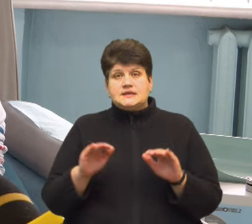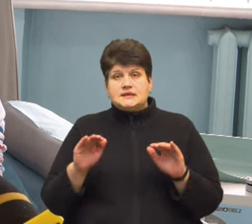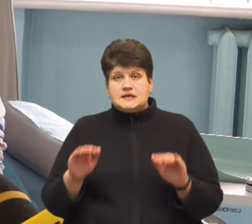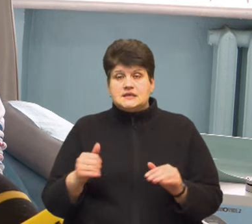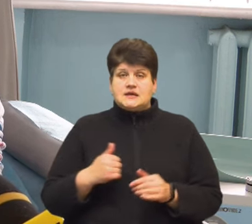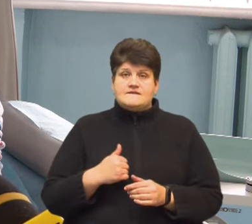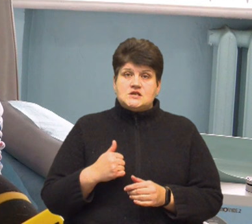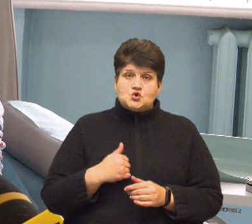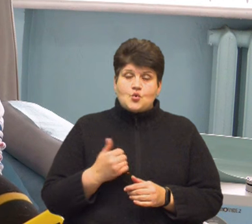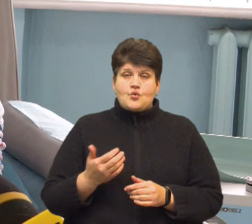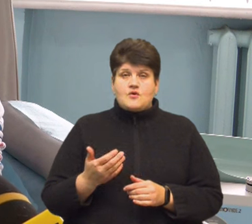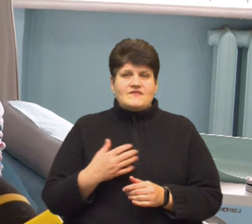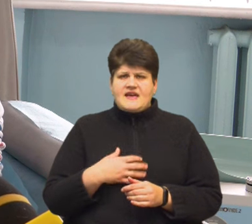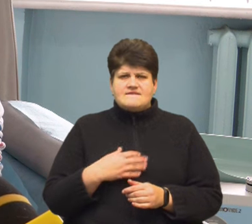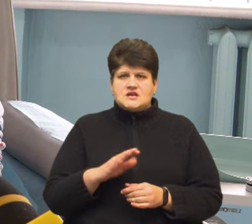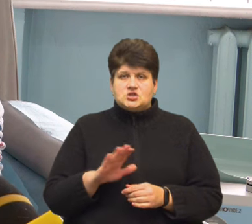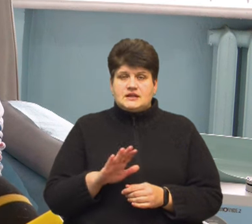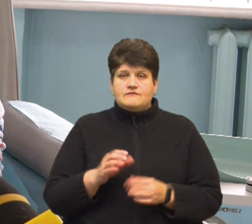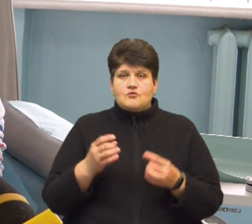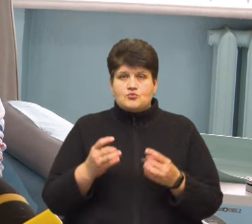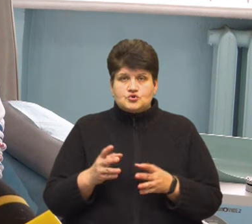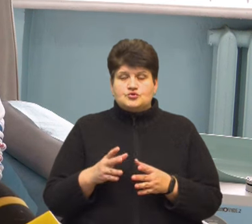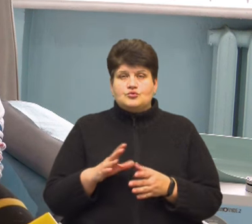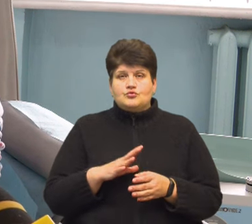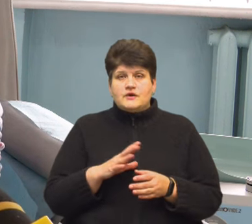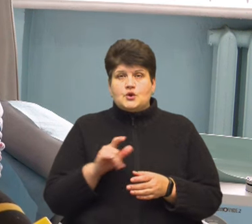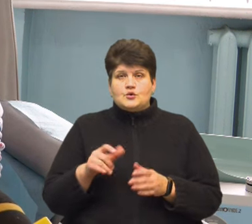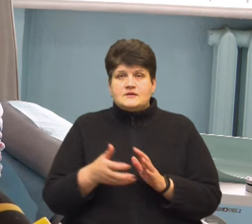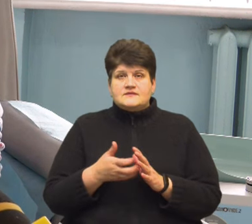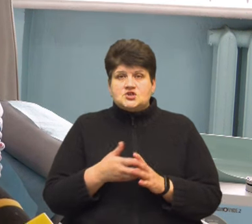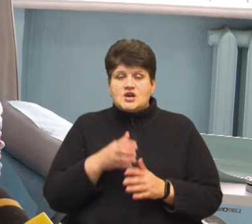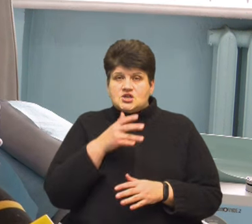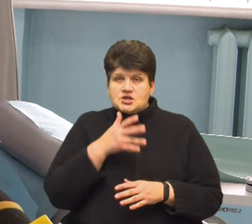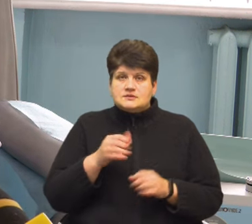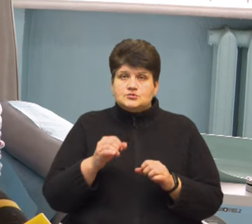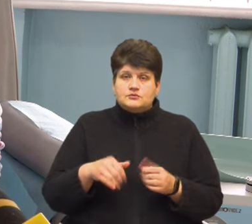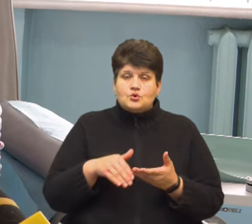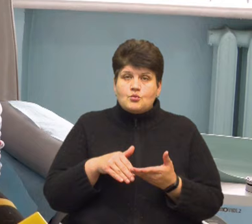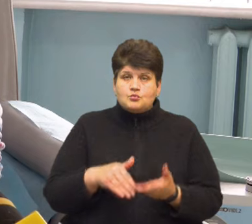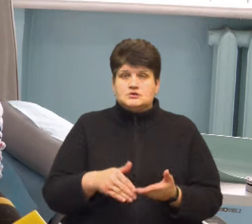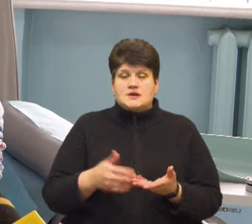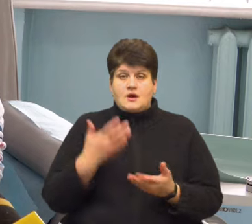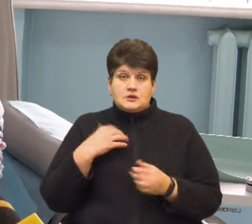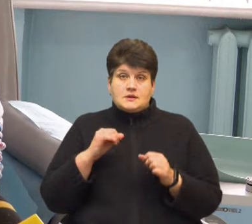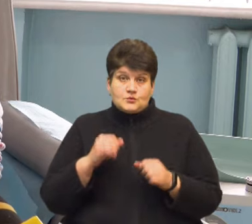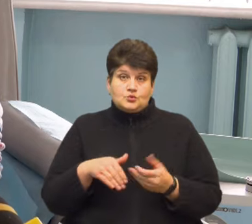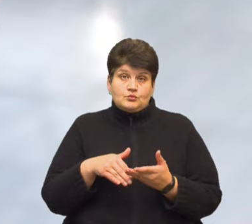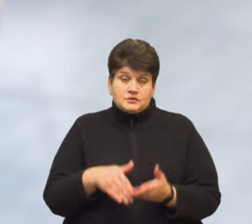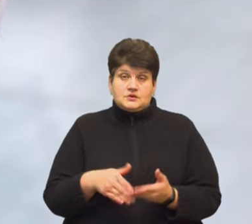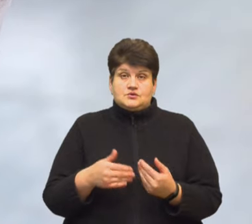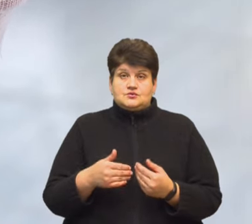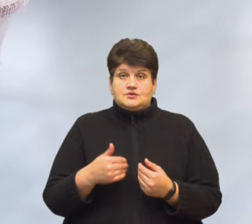військові неважливо Просто деколи людям не вистачає часу чи ресурсу допомогти так вони можуть допомогти хоча б тим що є в їхньому